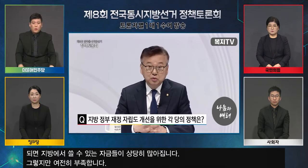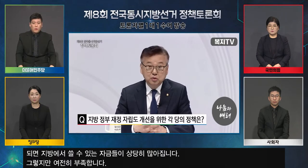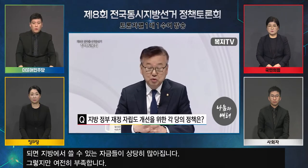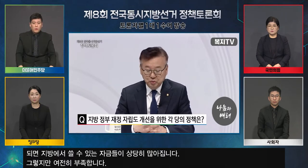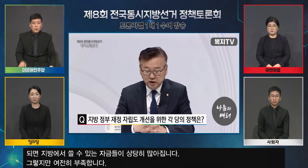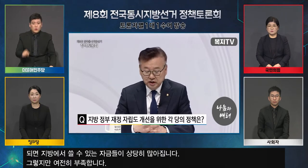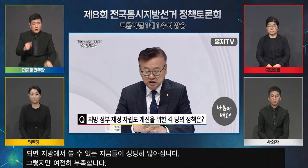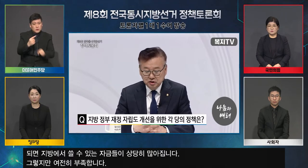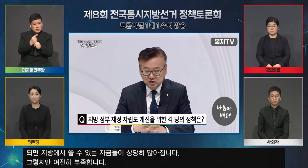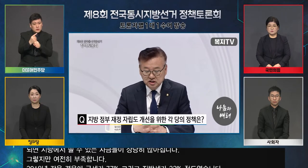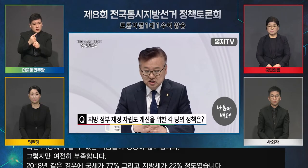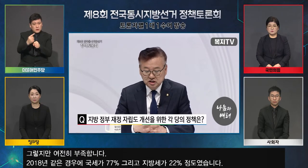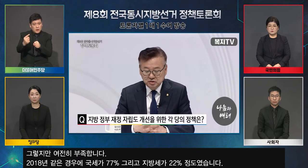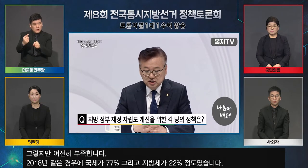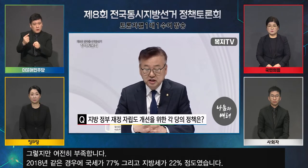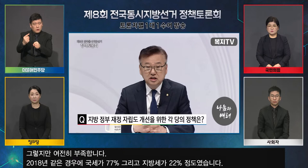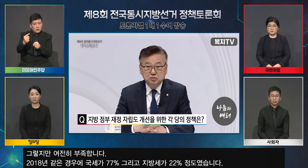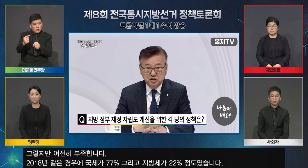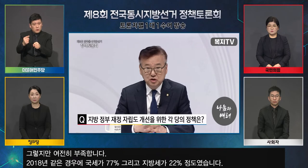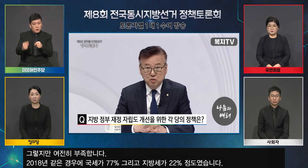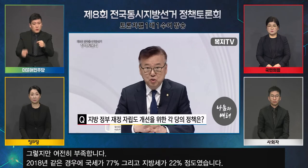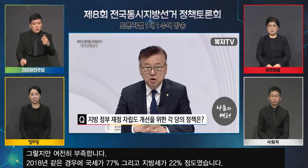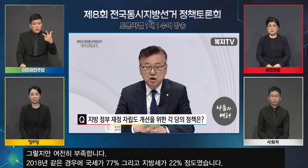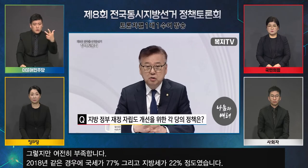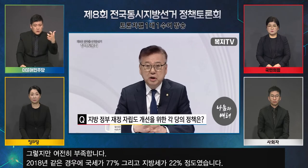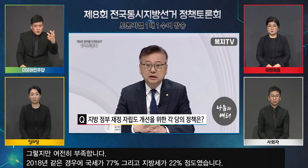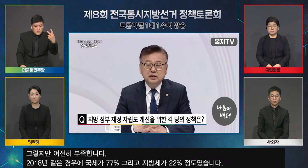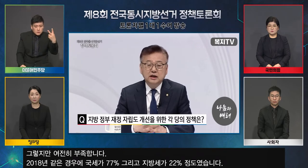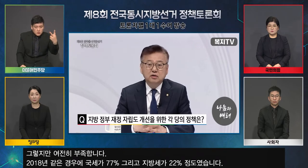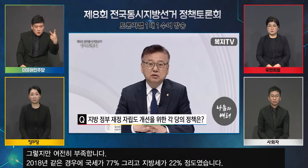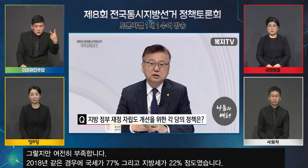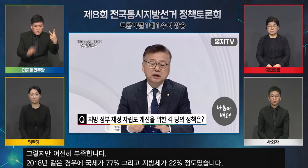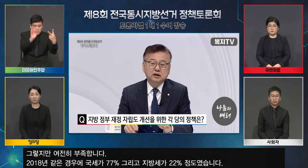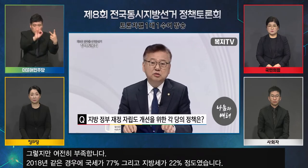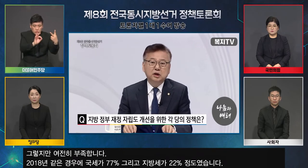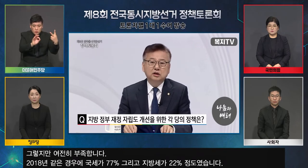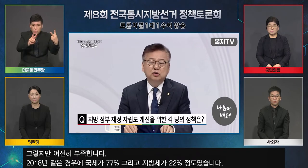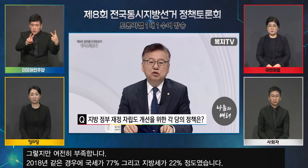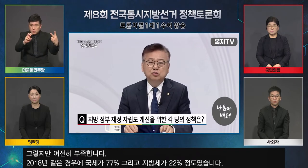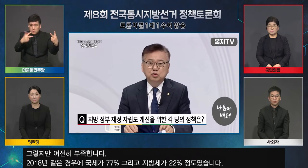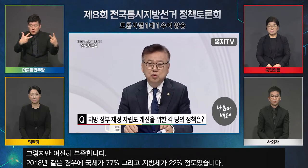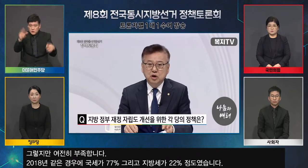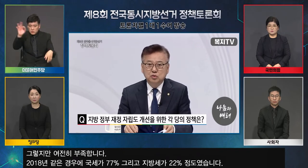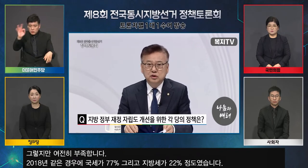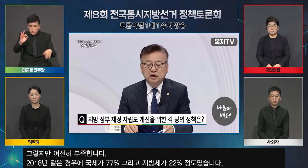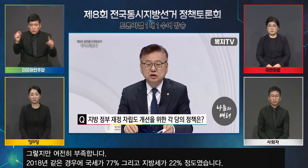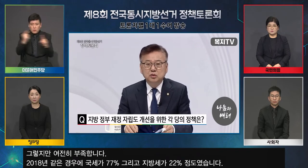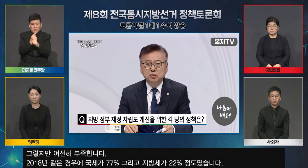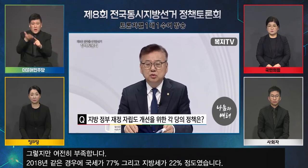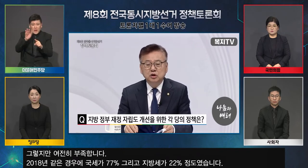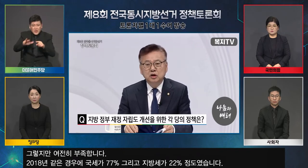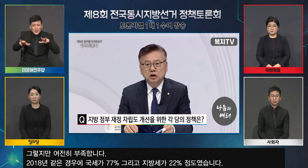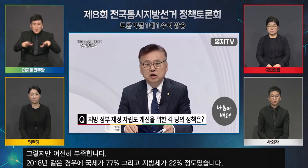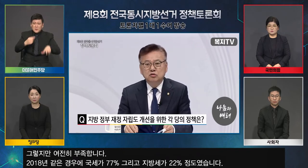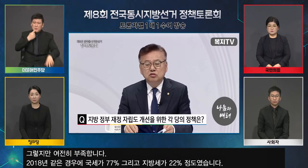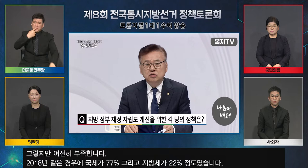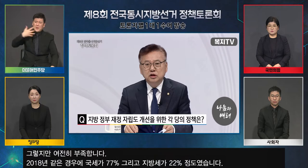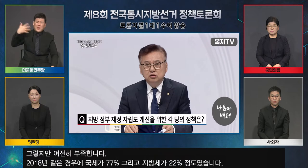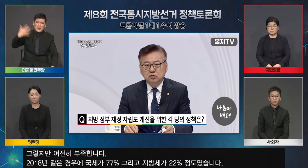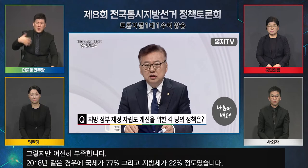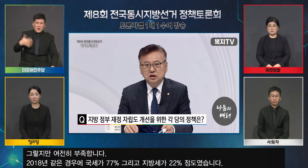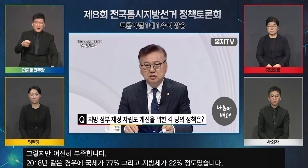내년 정도 목표가 되면 72대 27로 많이 개선은 됐지만 여전히 부족하고 장기적으로는